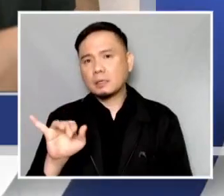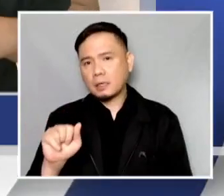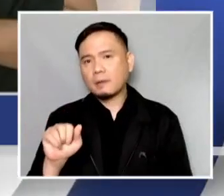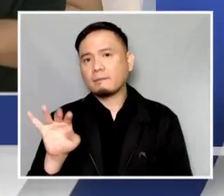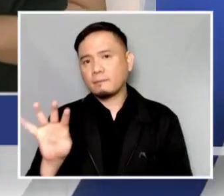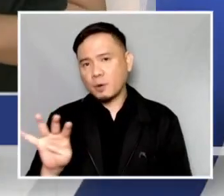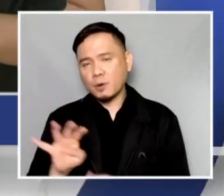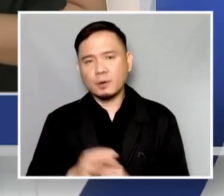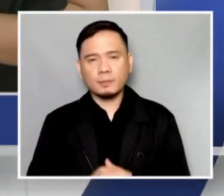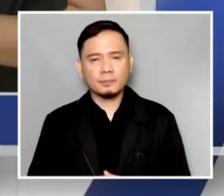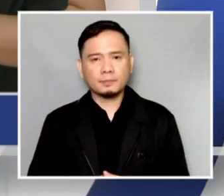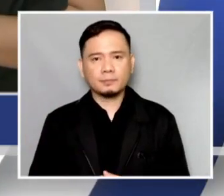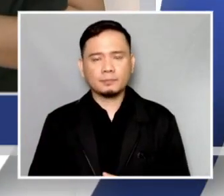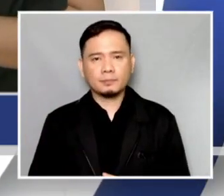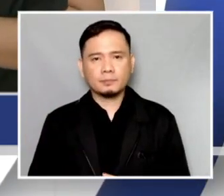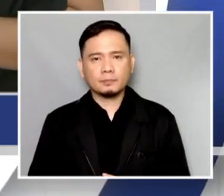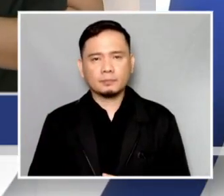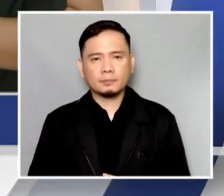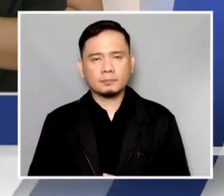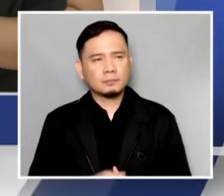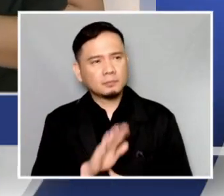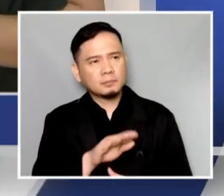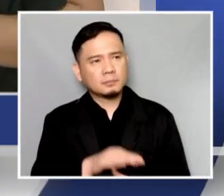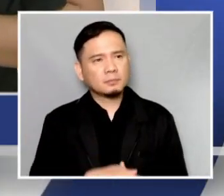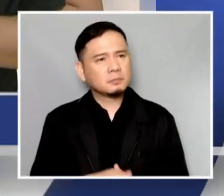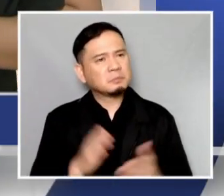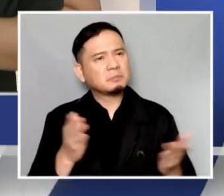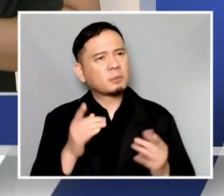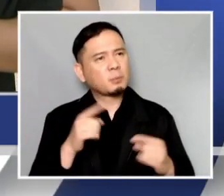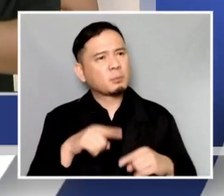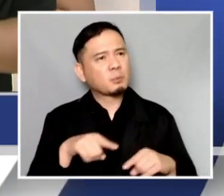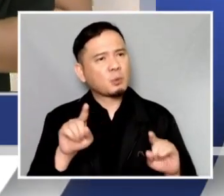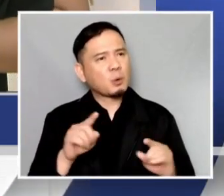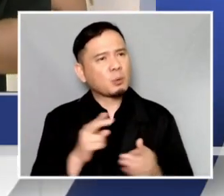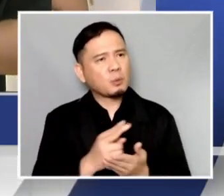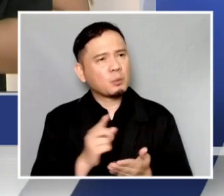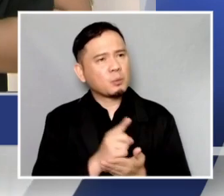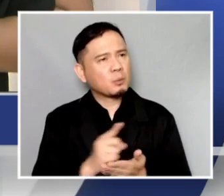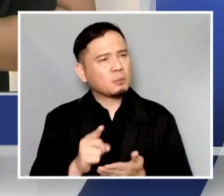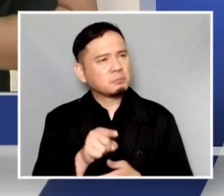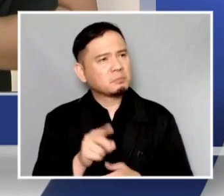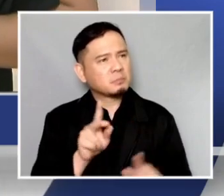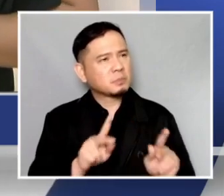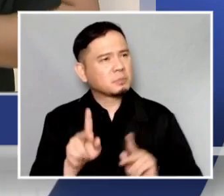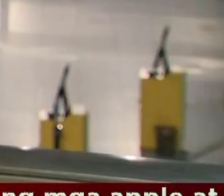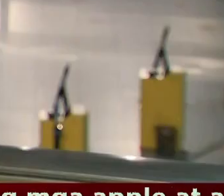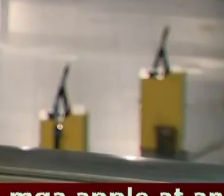Jack, saan papunta ang karamihan ng mga pasahero natin ngayon sa Semana Santa?